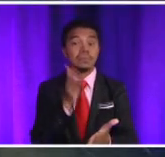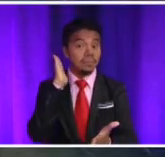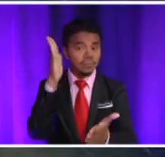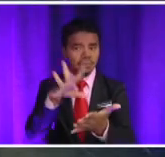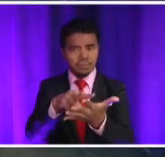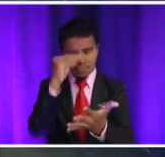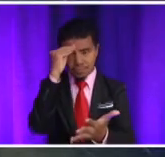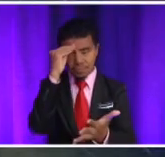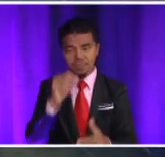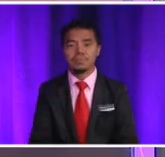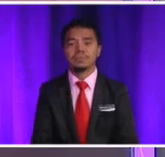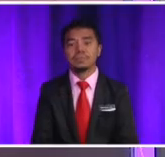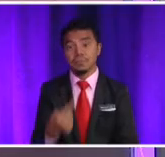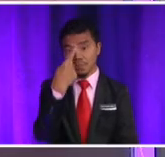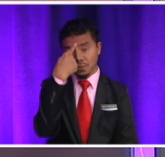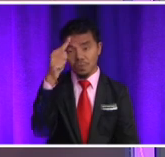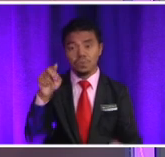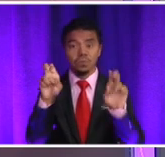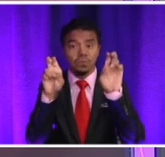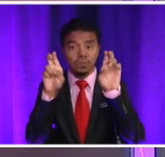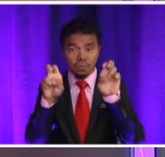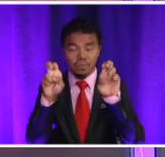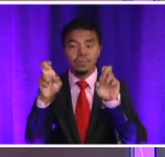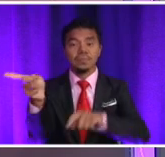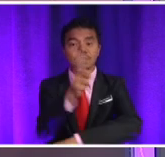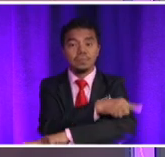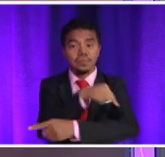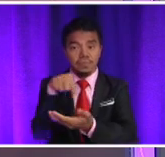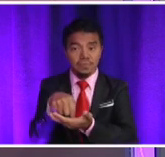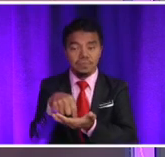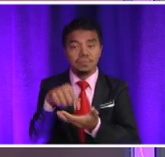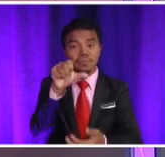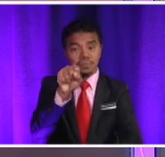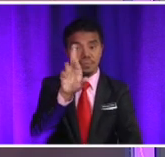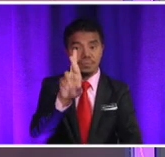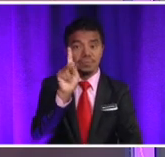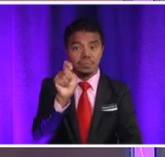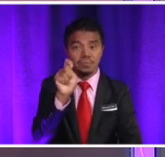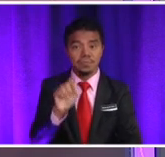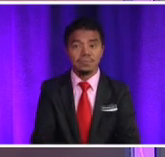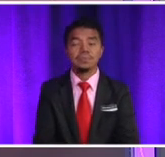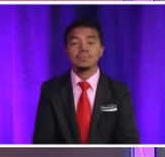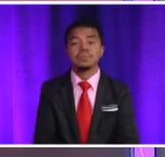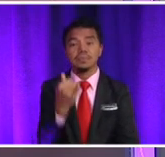tajuk kita hari ini memang tak kurang penting adalah dalam subjek rumah tangga